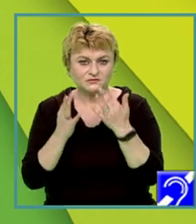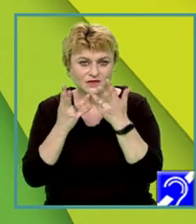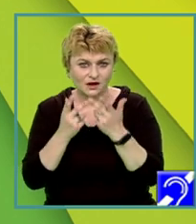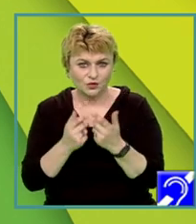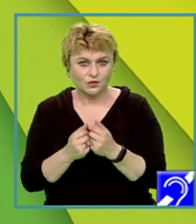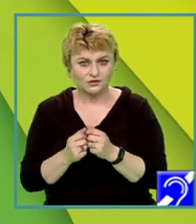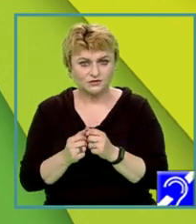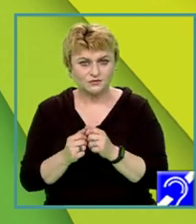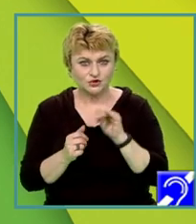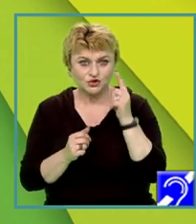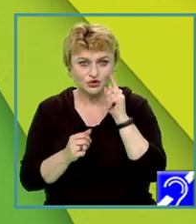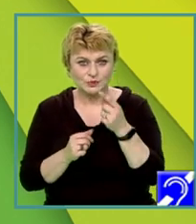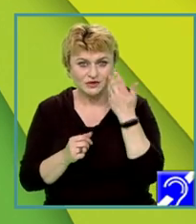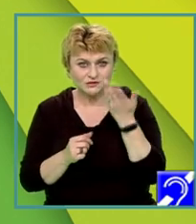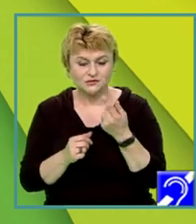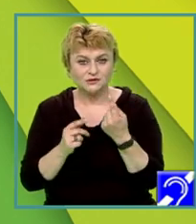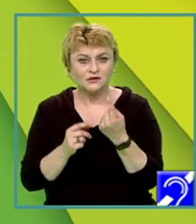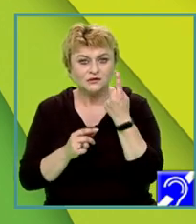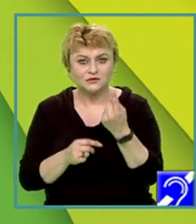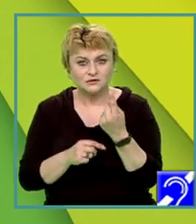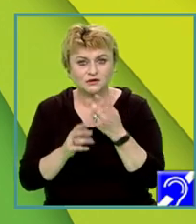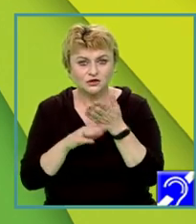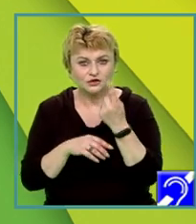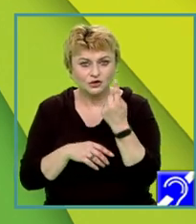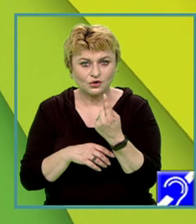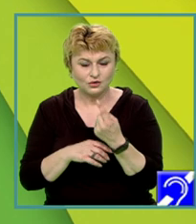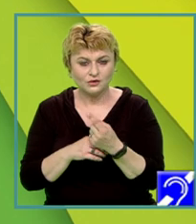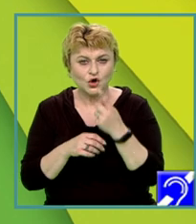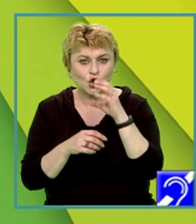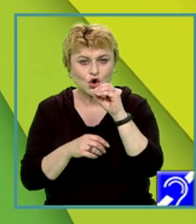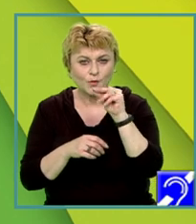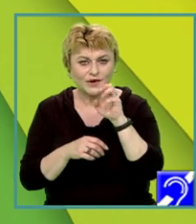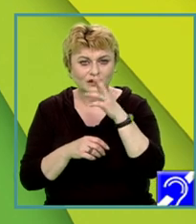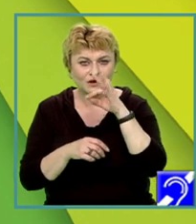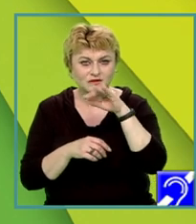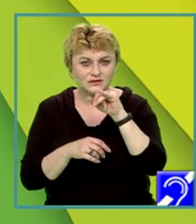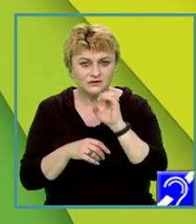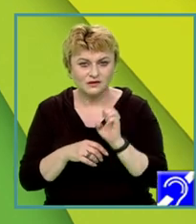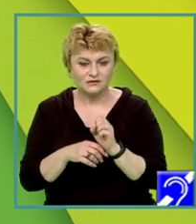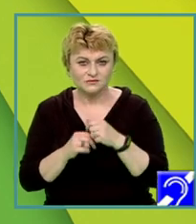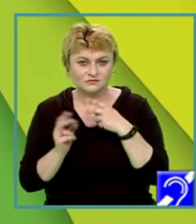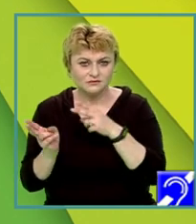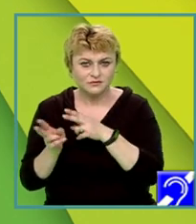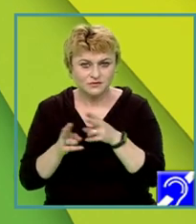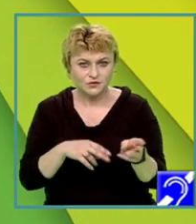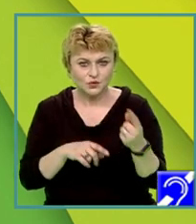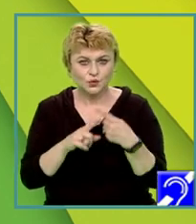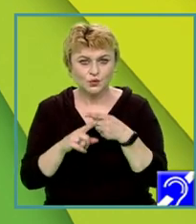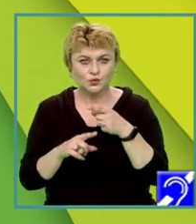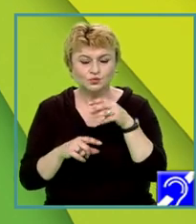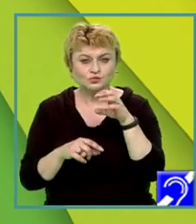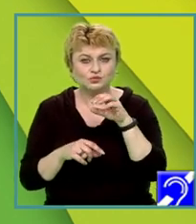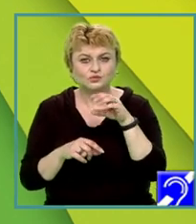și știm că atunci când între o operație avem atât fracții ordinare cât și fractii zecimale